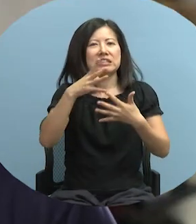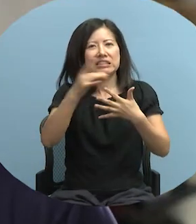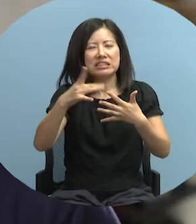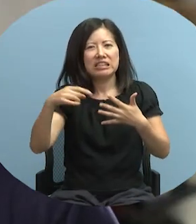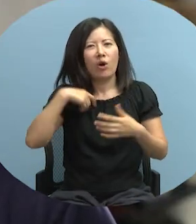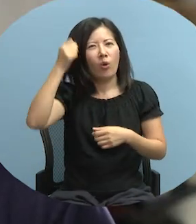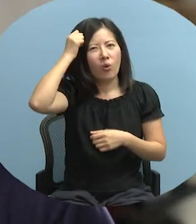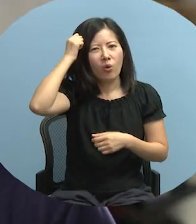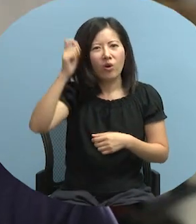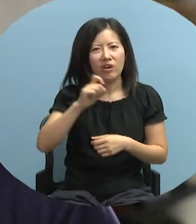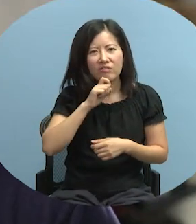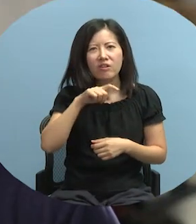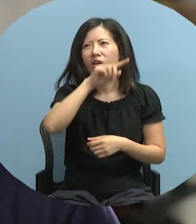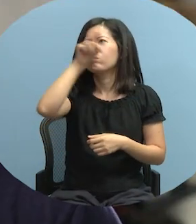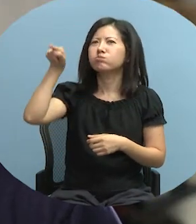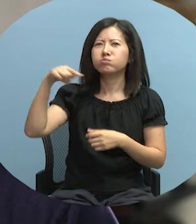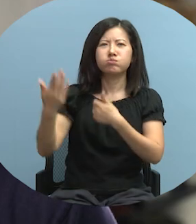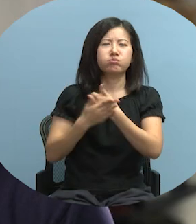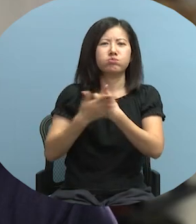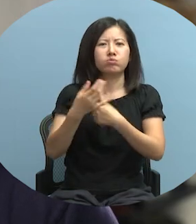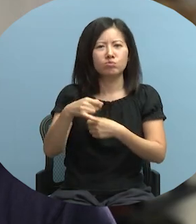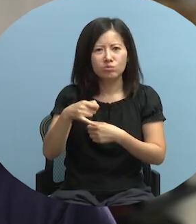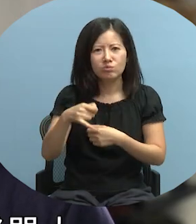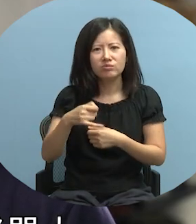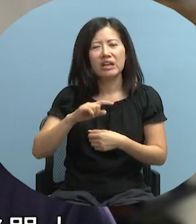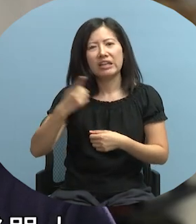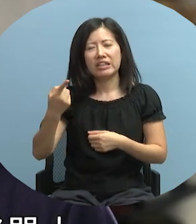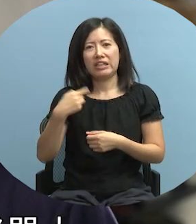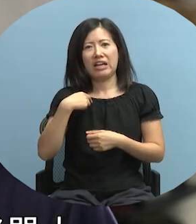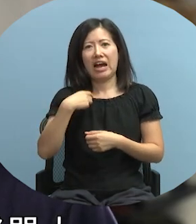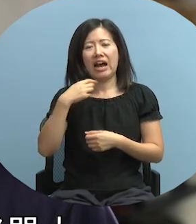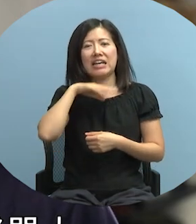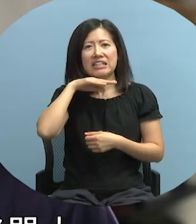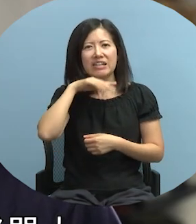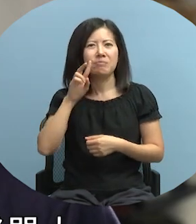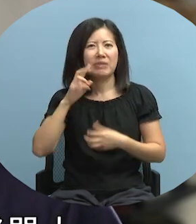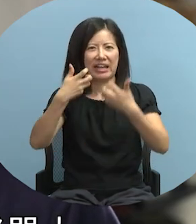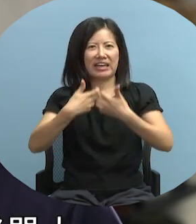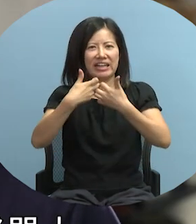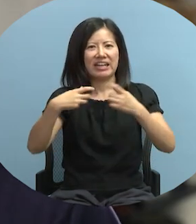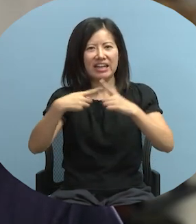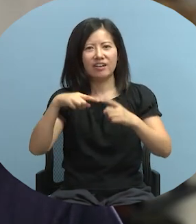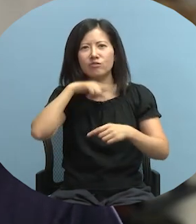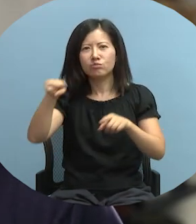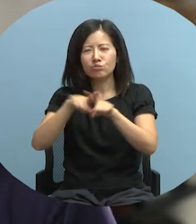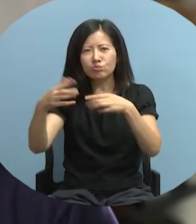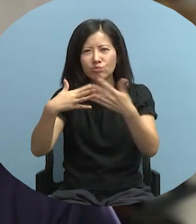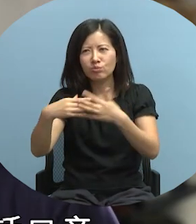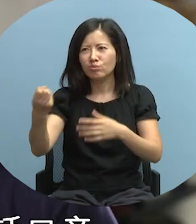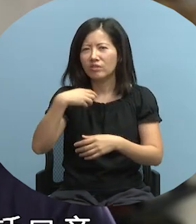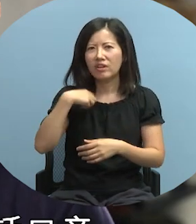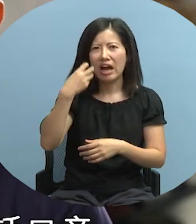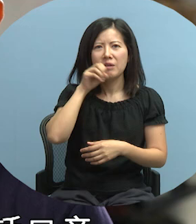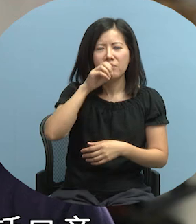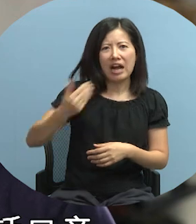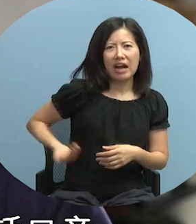很多时候呢，碰到一些问题呢。没有人可以去帮我解答。另外呢，他说出来的口音呢，其实有点像机器人，所以我同事经常说，哎，你